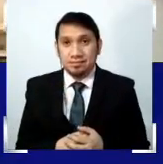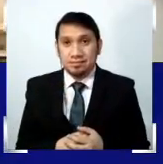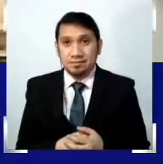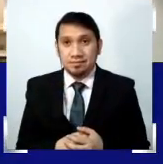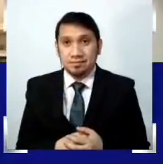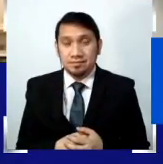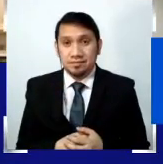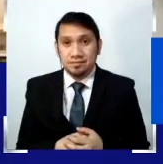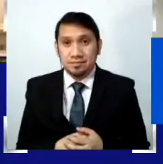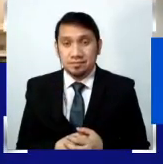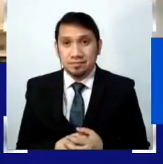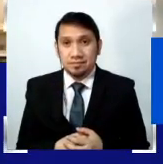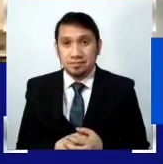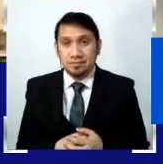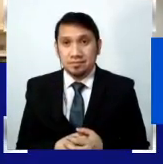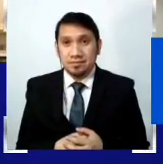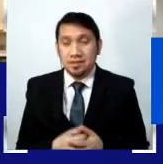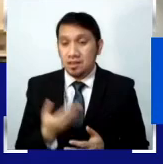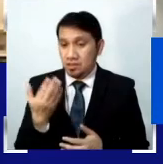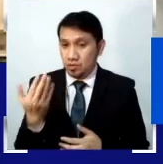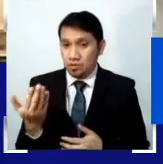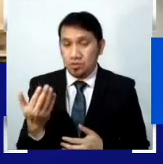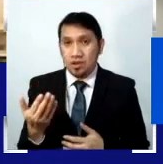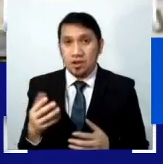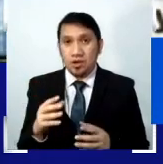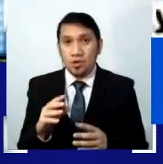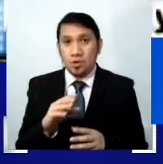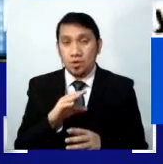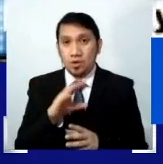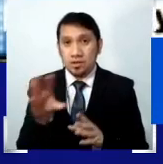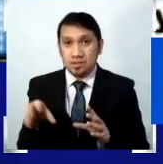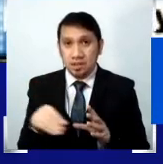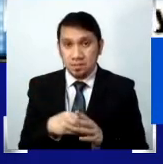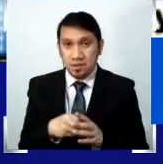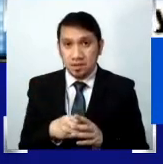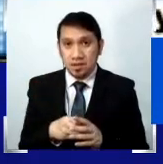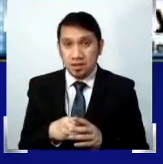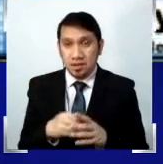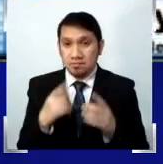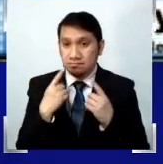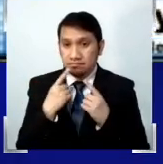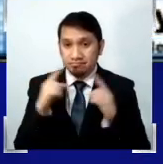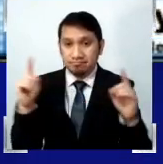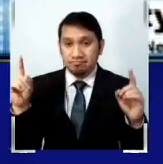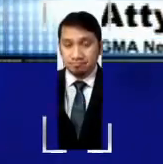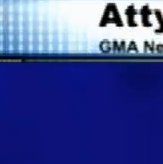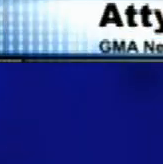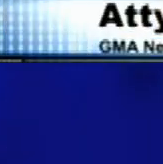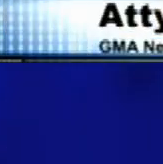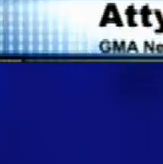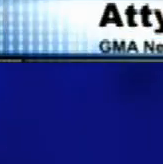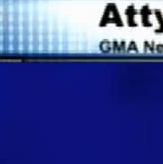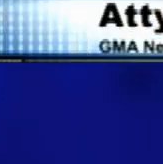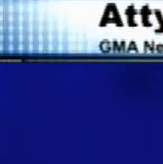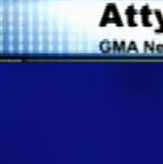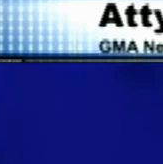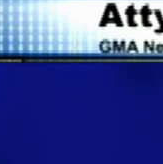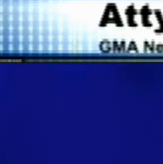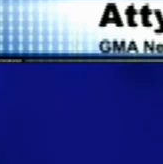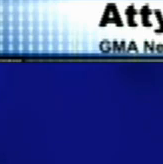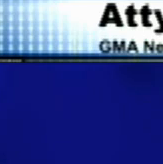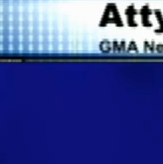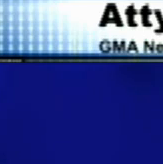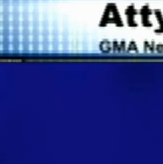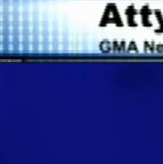Isa ka sa pinakamagaling at pinakapopular na artista ngayon sa Pilipinas. Salamat, sir. Thank